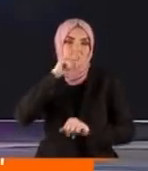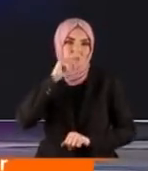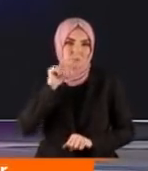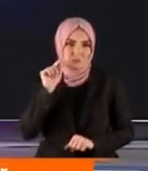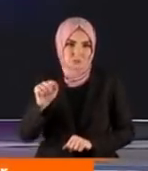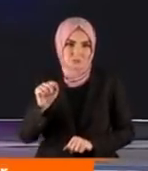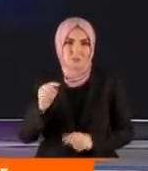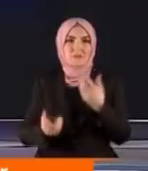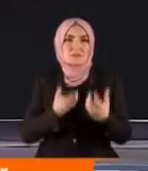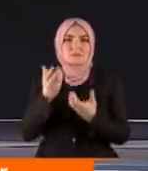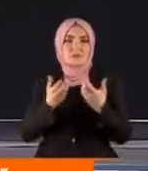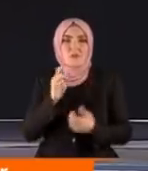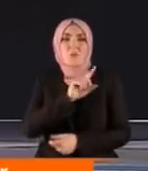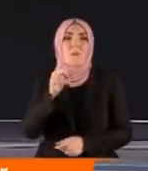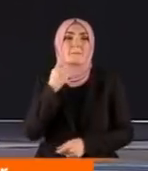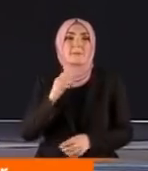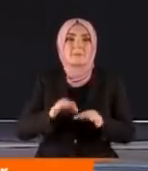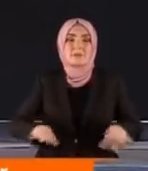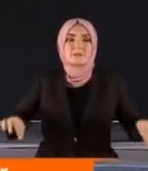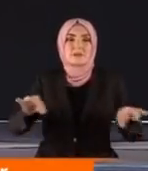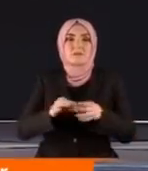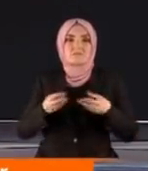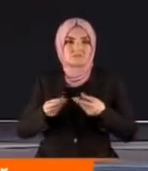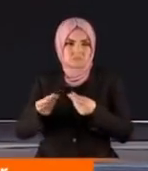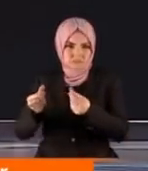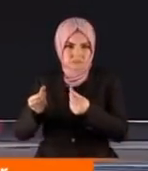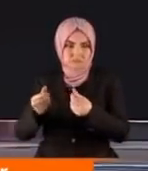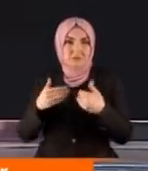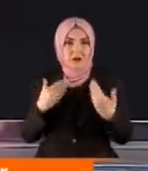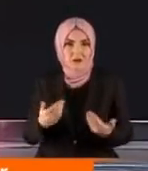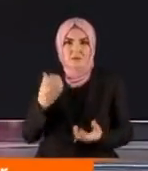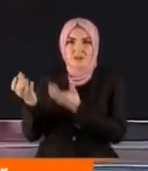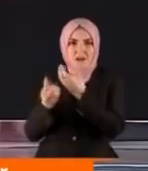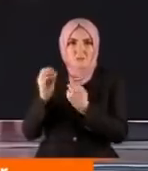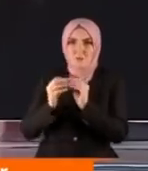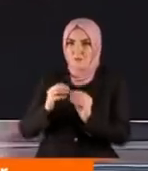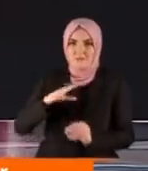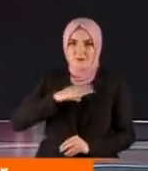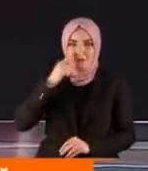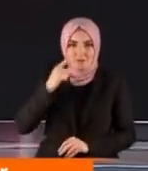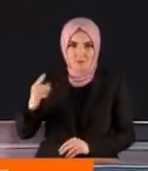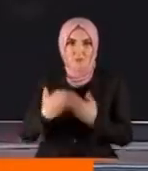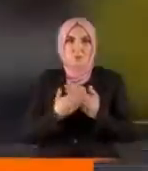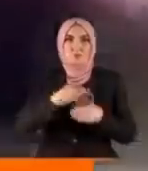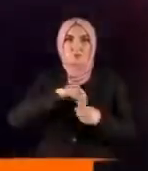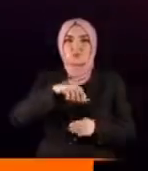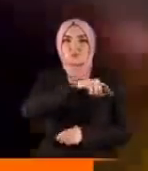bu yaşananlara rağmen yangını çıkaranlar sanki hiçbir şey olmamış gibi halaylarına devam ettiler.